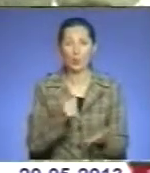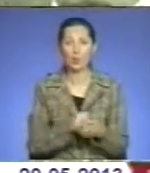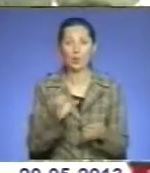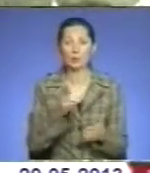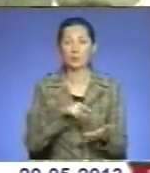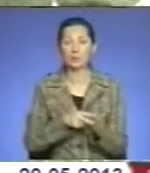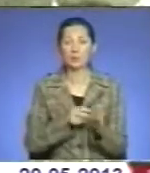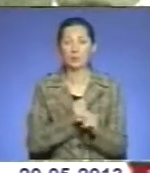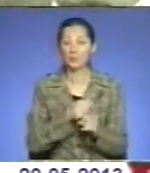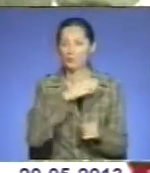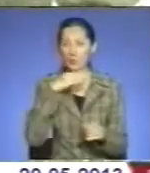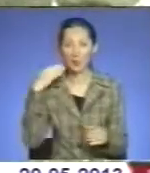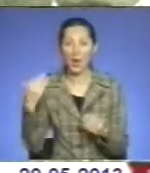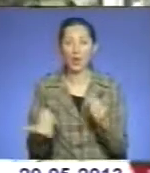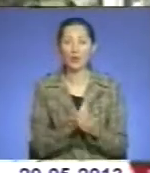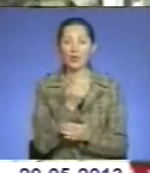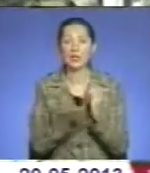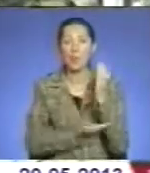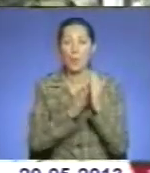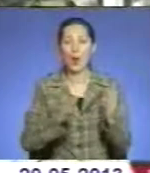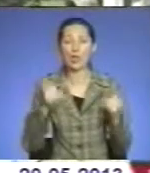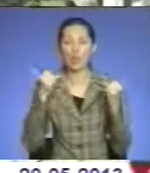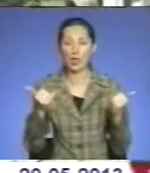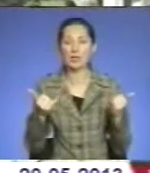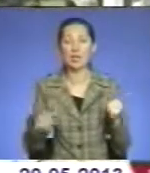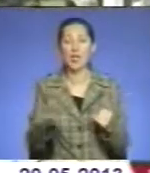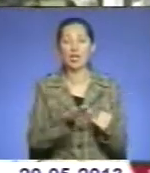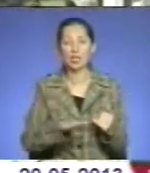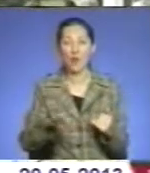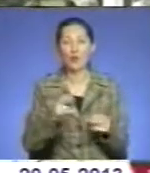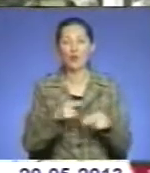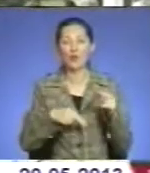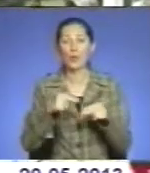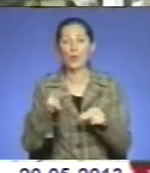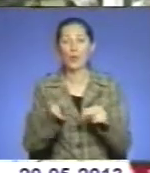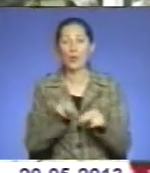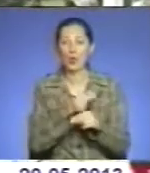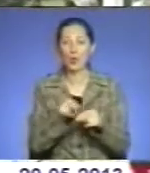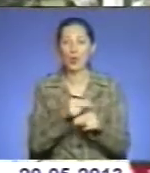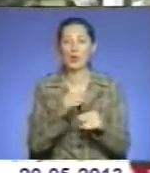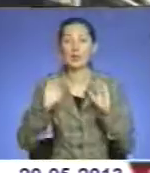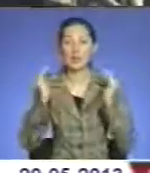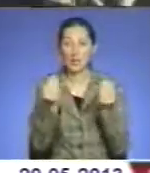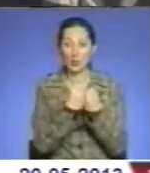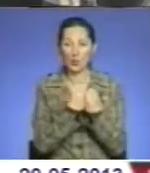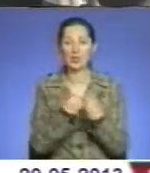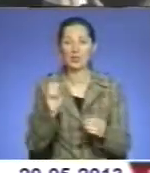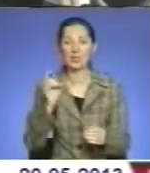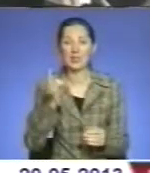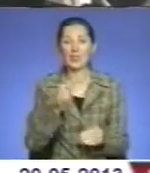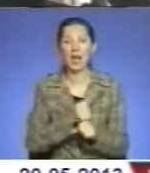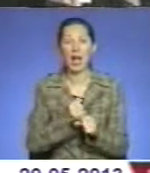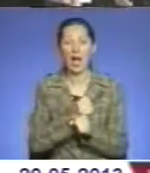багато – оновити парк сучасним ландшафтом, відремонтувати стадіон, побудувати дитяче кафе, поремонтувати автошлях